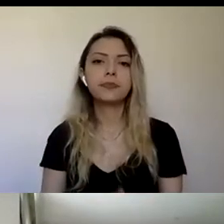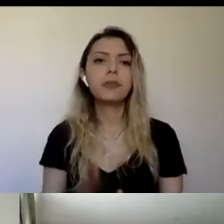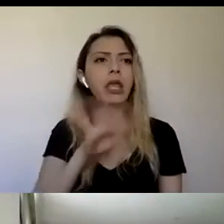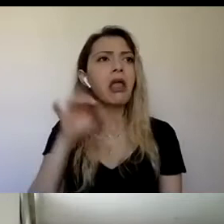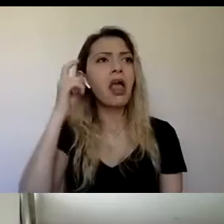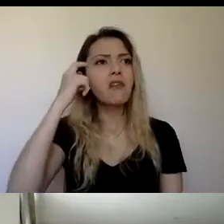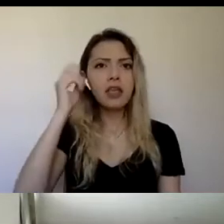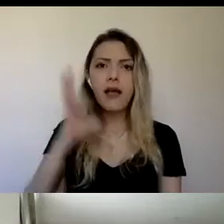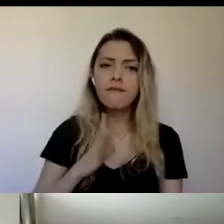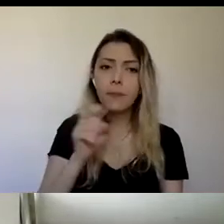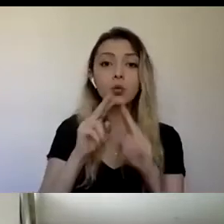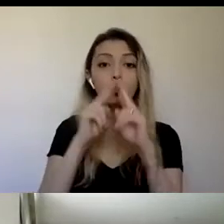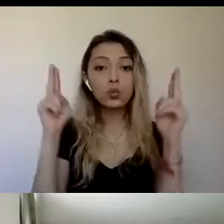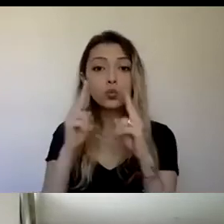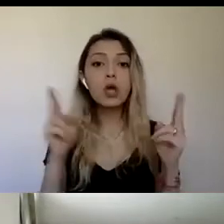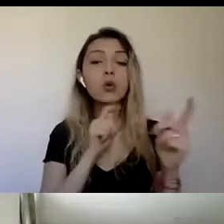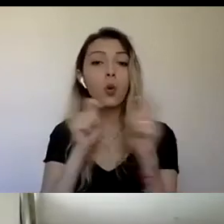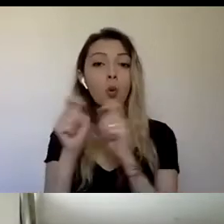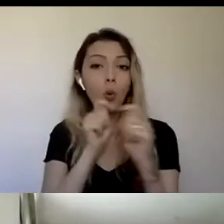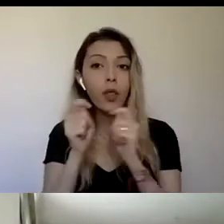Uluslararası sözleşmelerin genelde